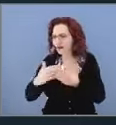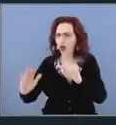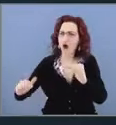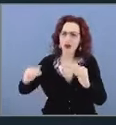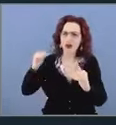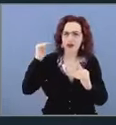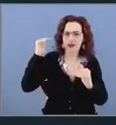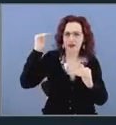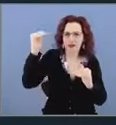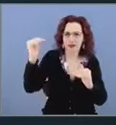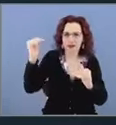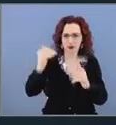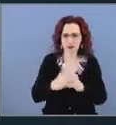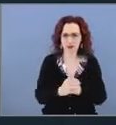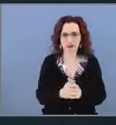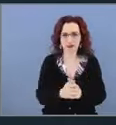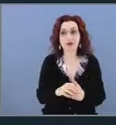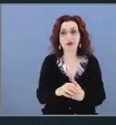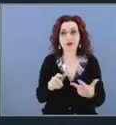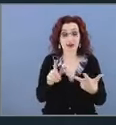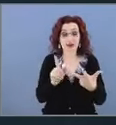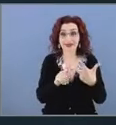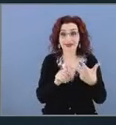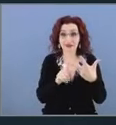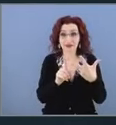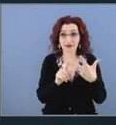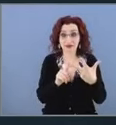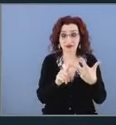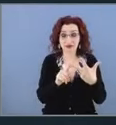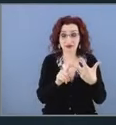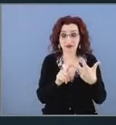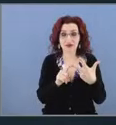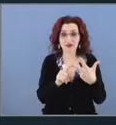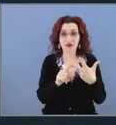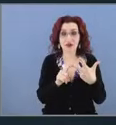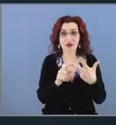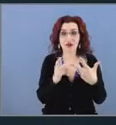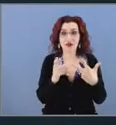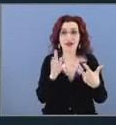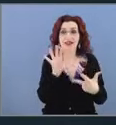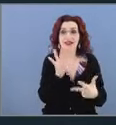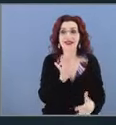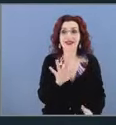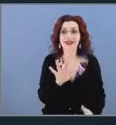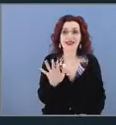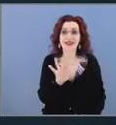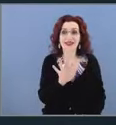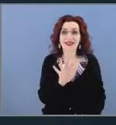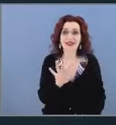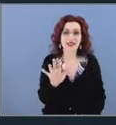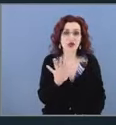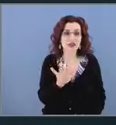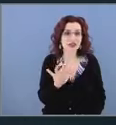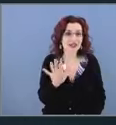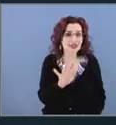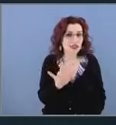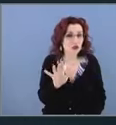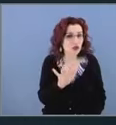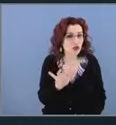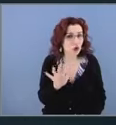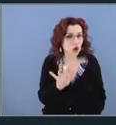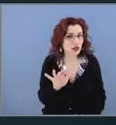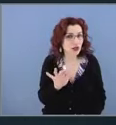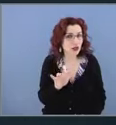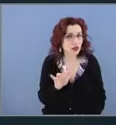portare all'attenzione riguarda un po' la digitalizzazione e l'intelligenza artificiale. Non so se molti di